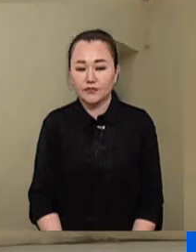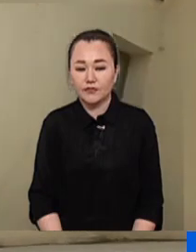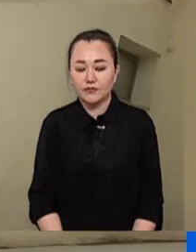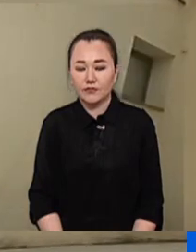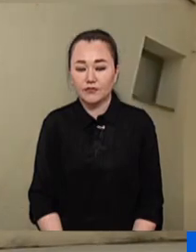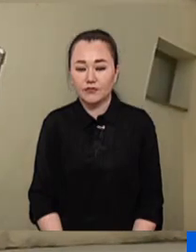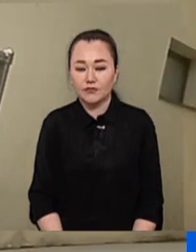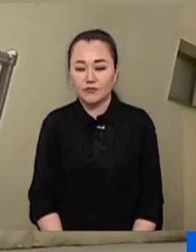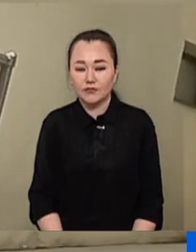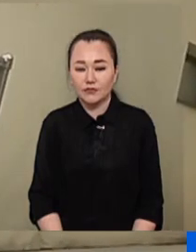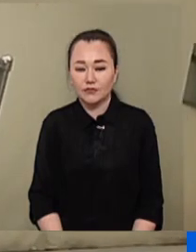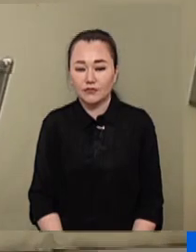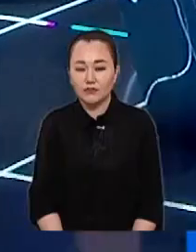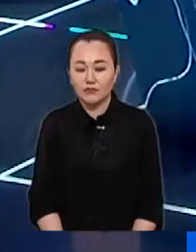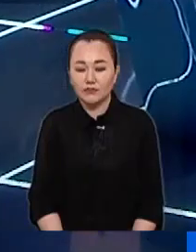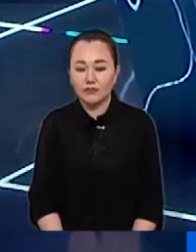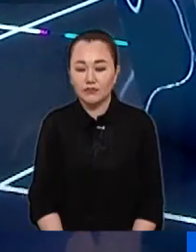Информбюро.